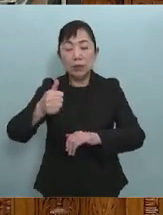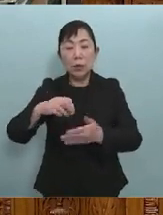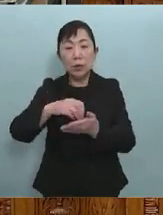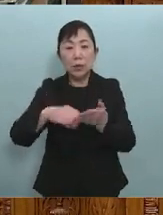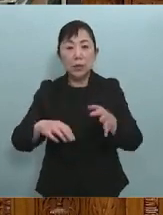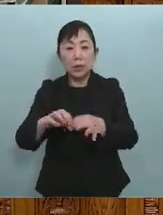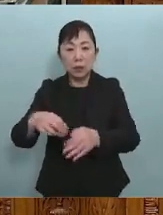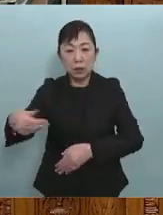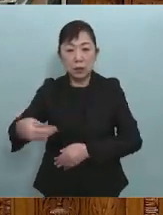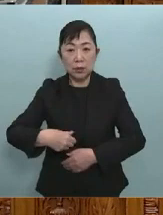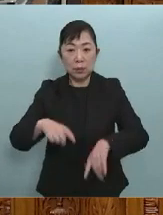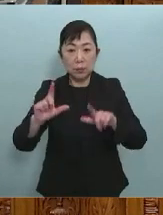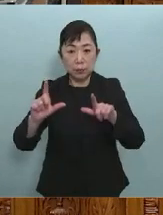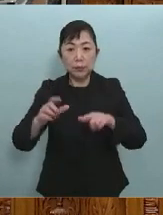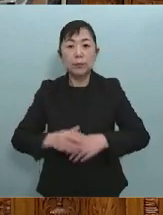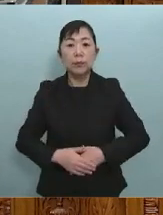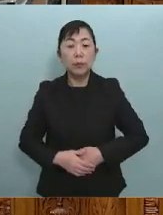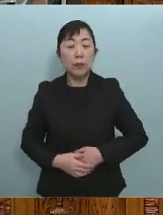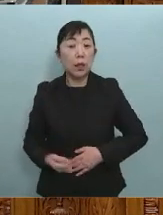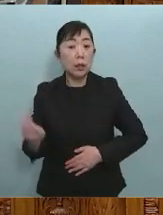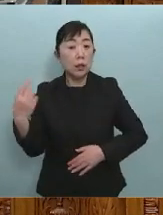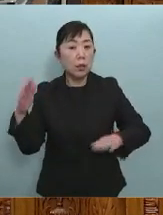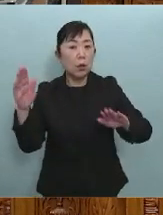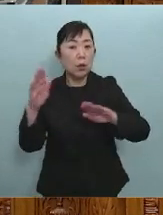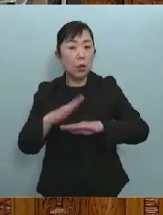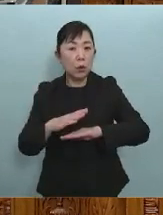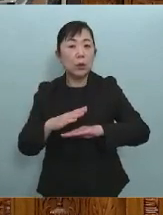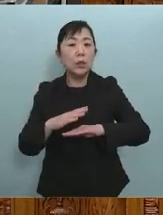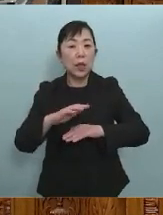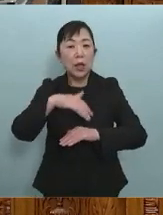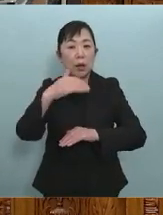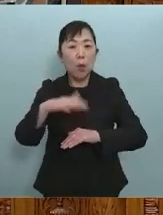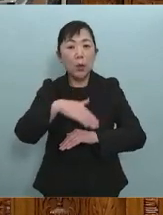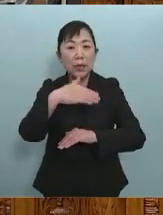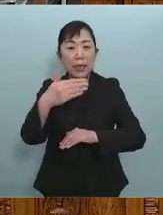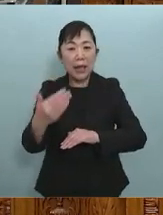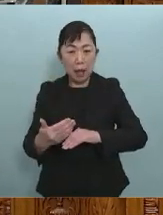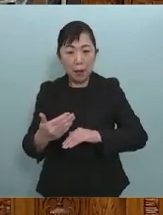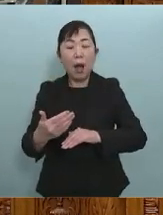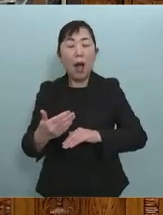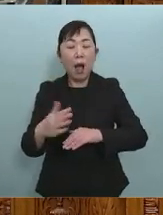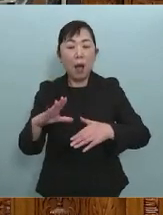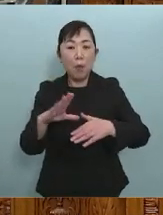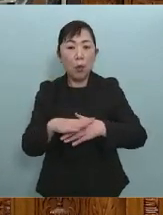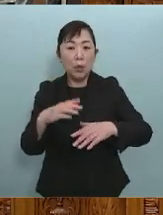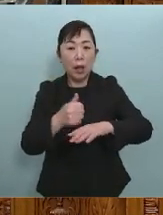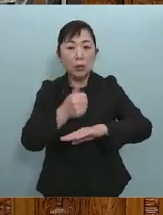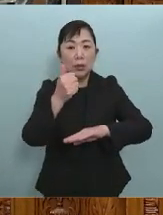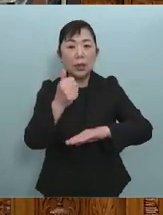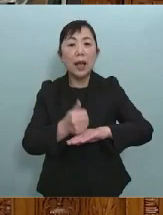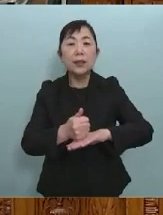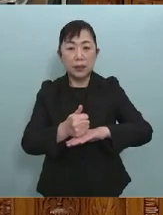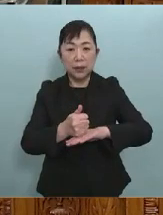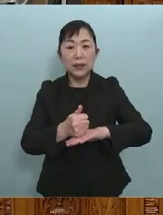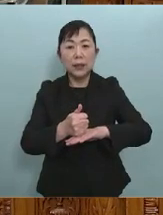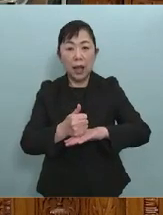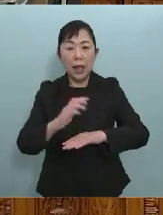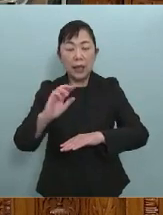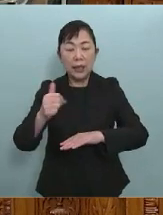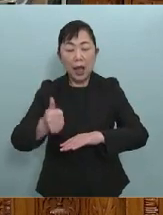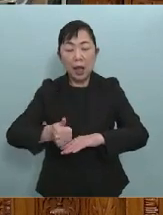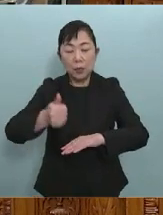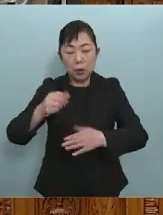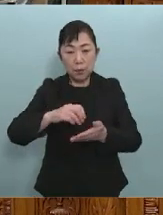政務官については昨日森山文部科学大臣に対しま大臣政務官の職を